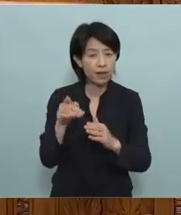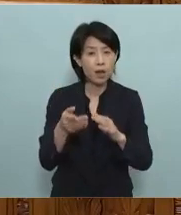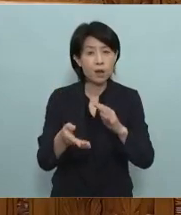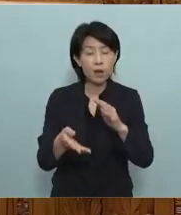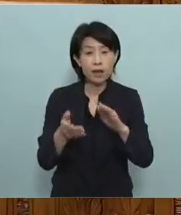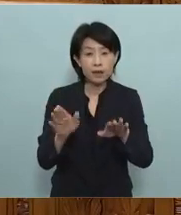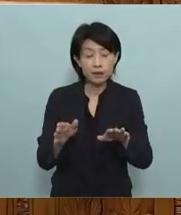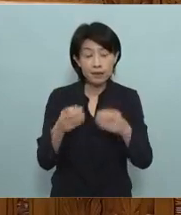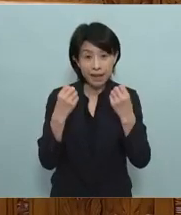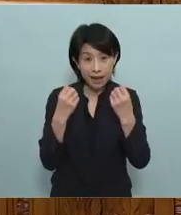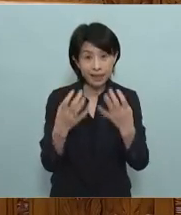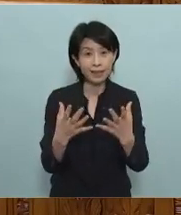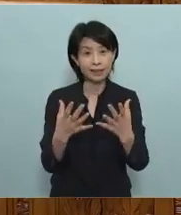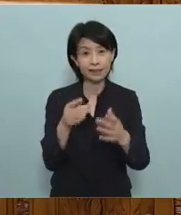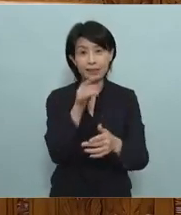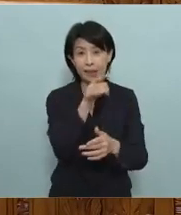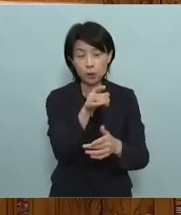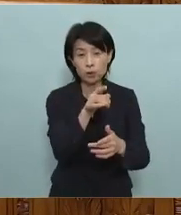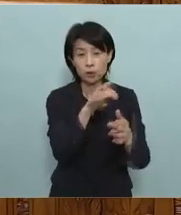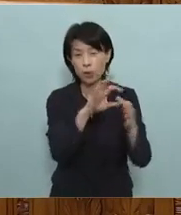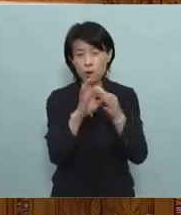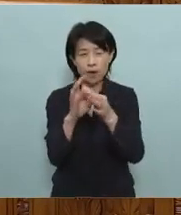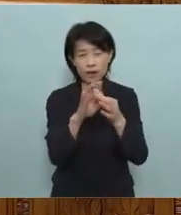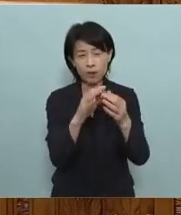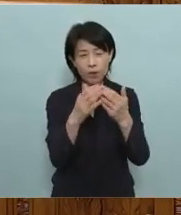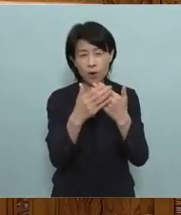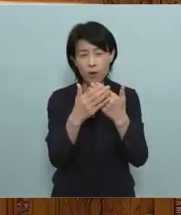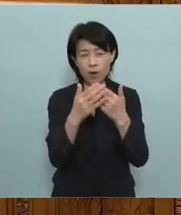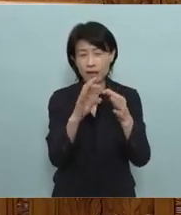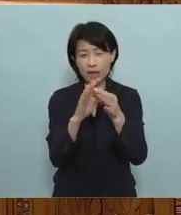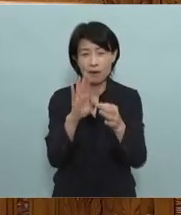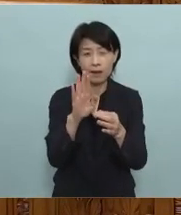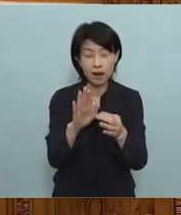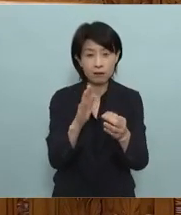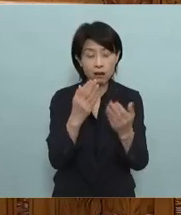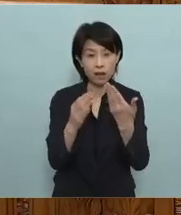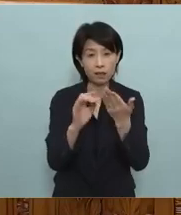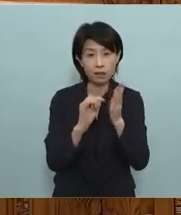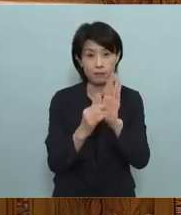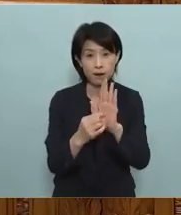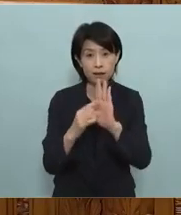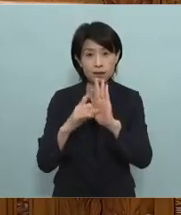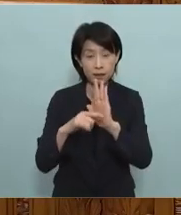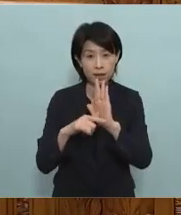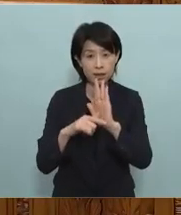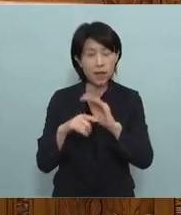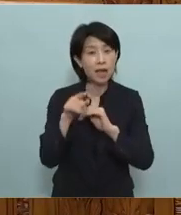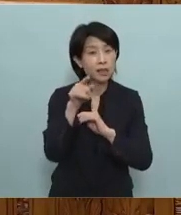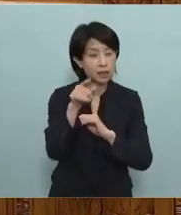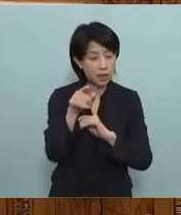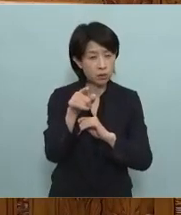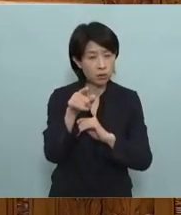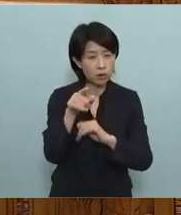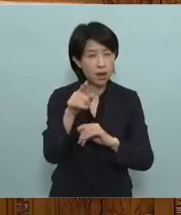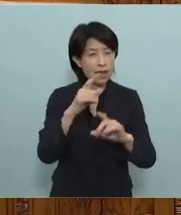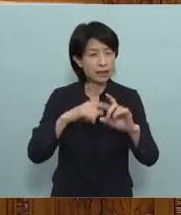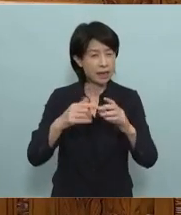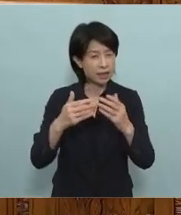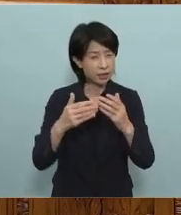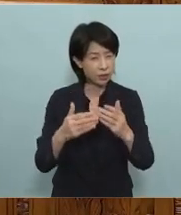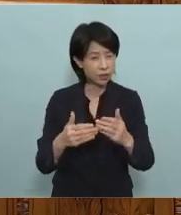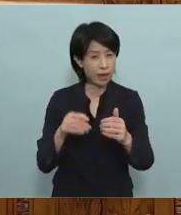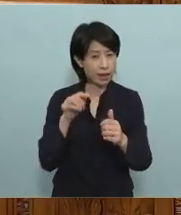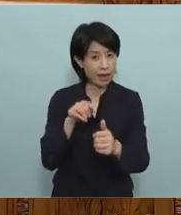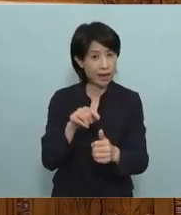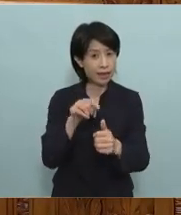の新しい統一教会との接点が判明した場合、岸田総理のさらに重大な任命責任が生じ